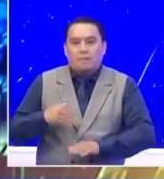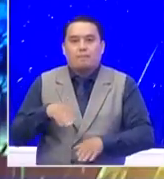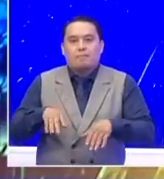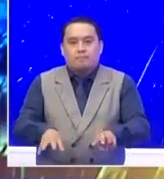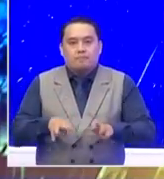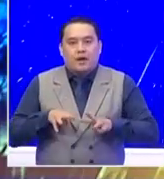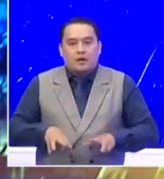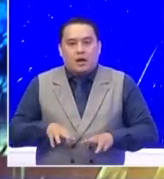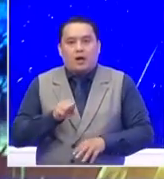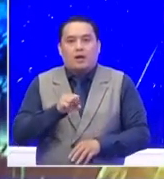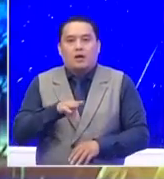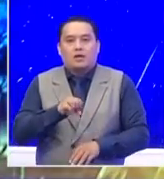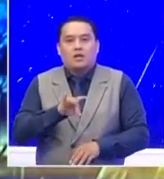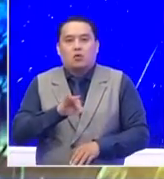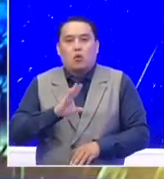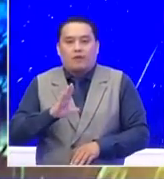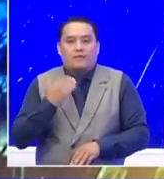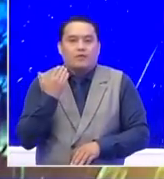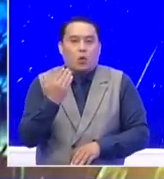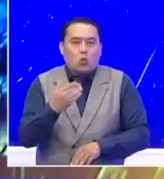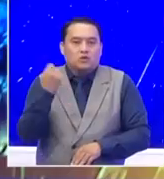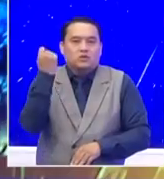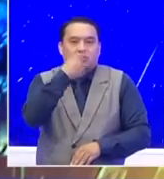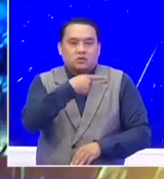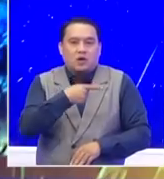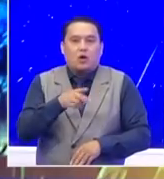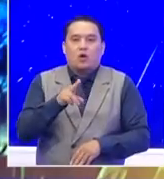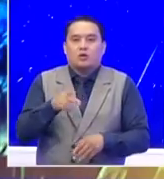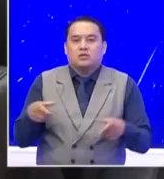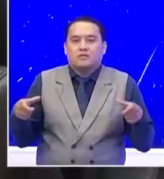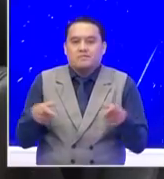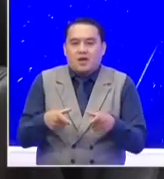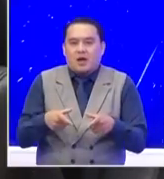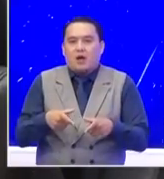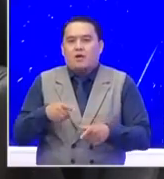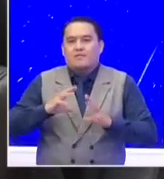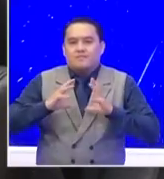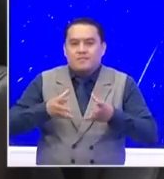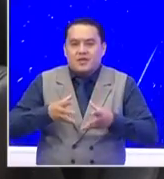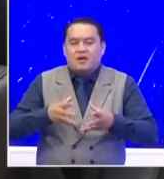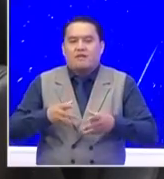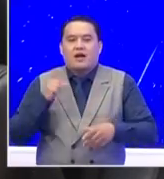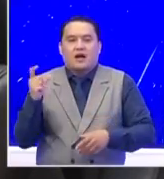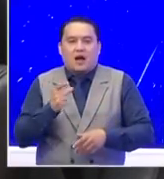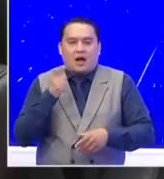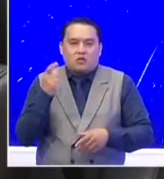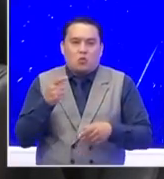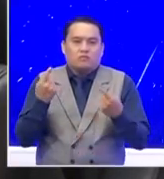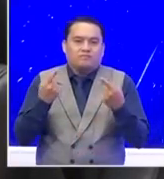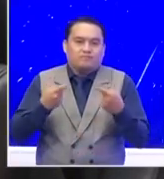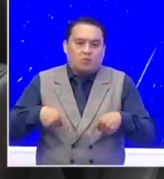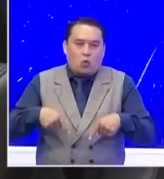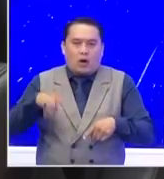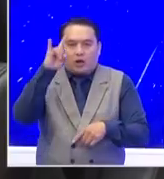парламента страны Аскаром Шакировым. Как всем известно, из-за COVID-19 мировая экономика сильно пошатнулась. Казахстан не